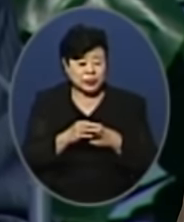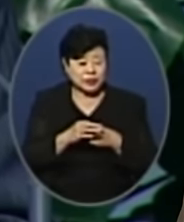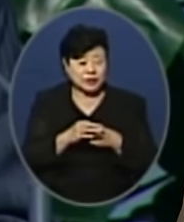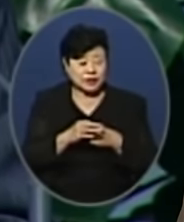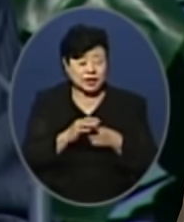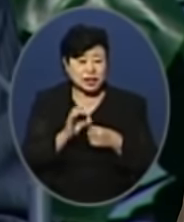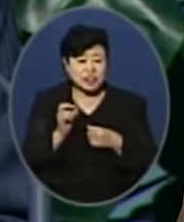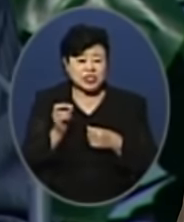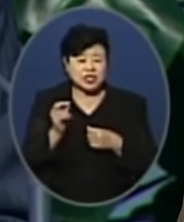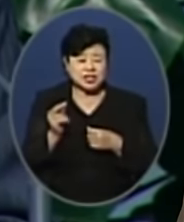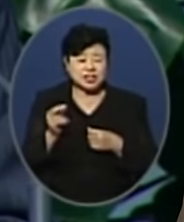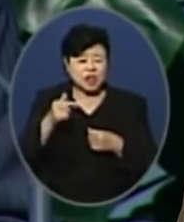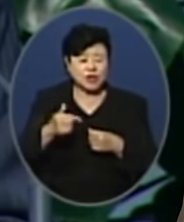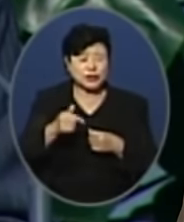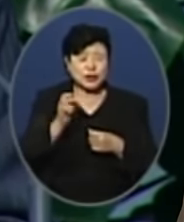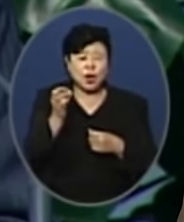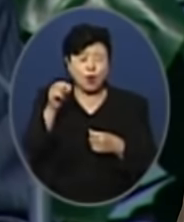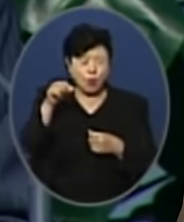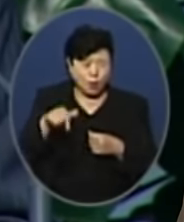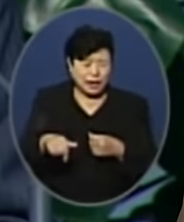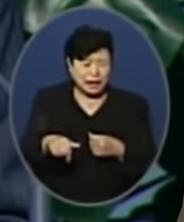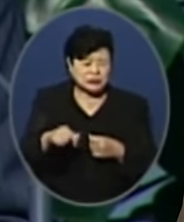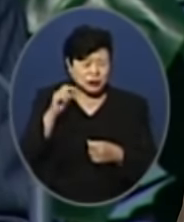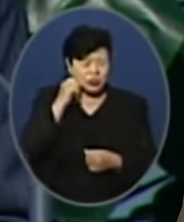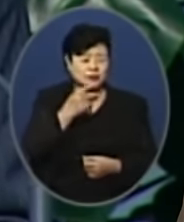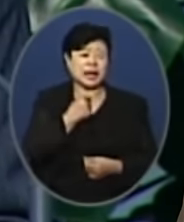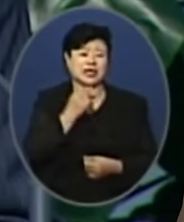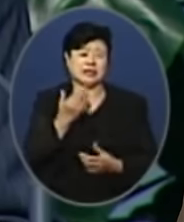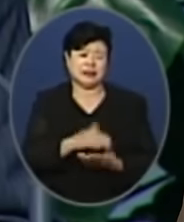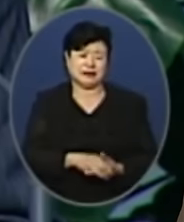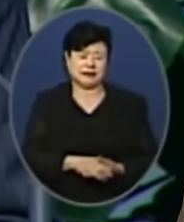연옥에 들어가서 어려움을 겪게 되는 것입니다.